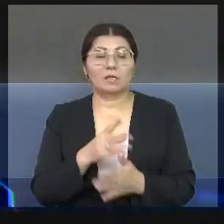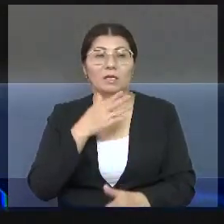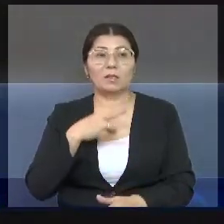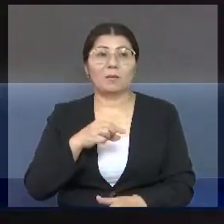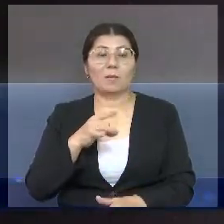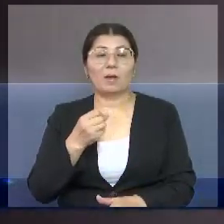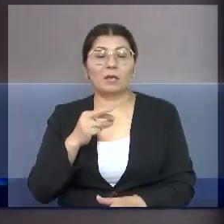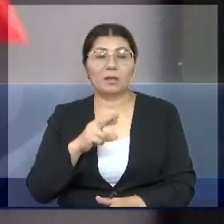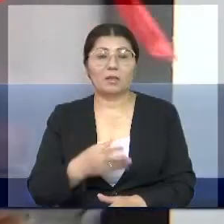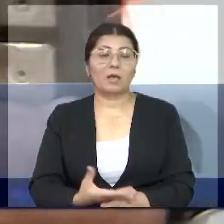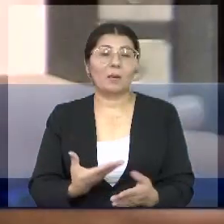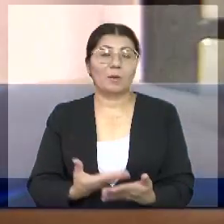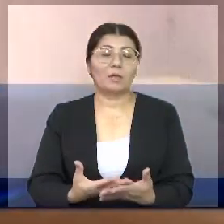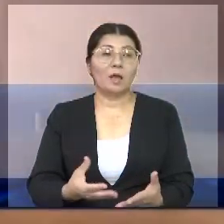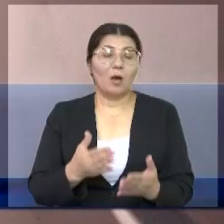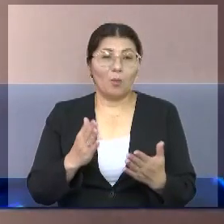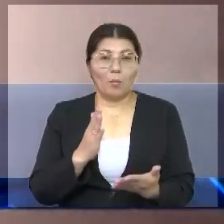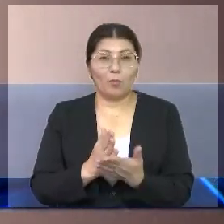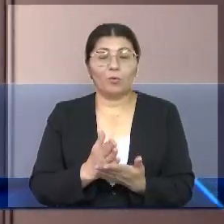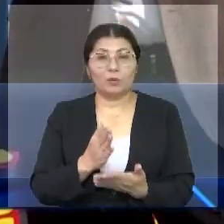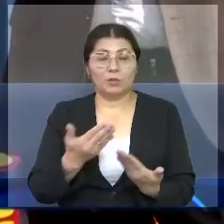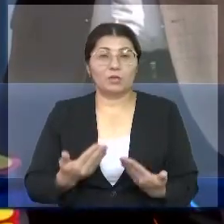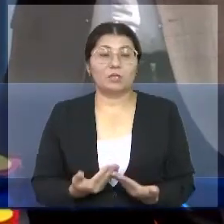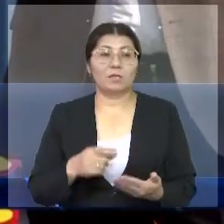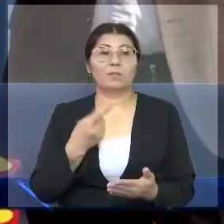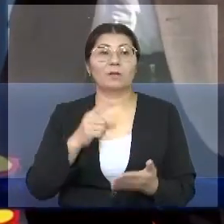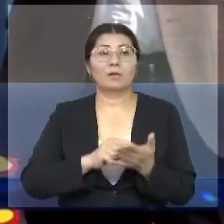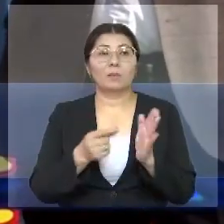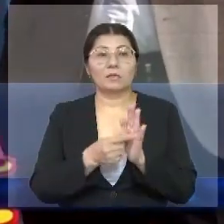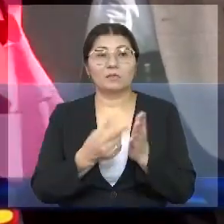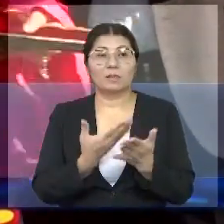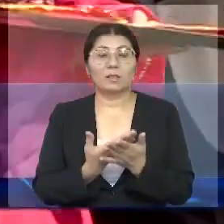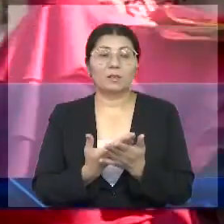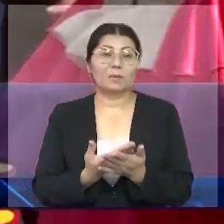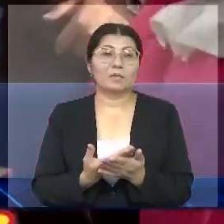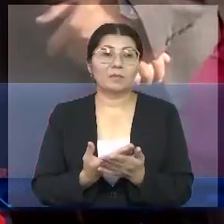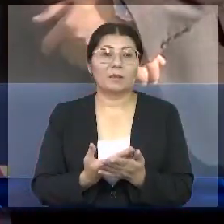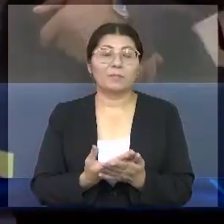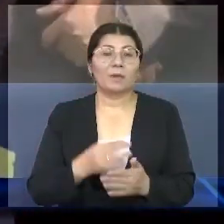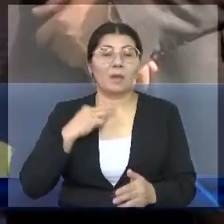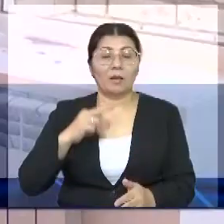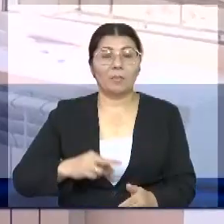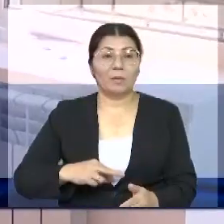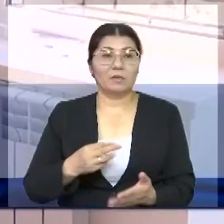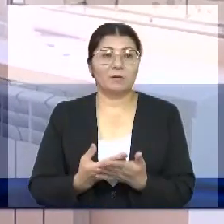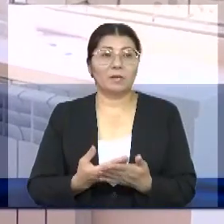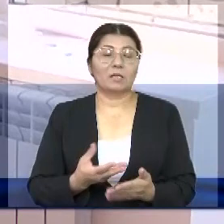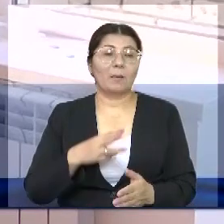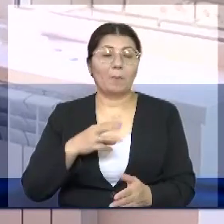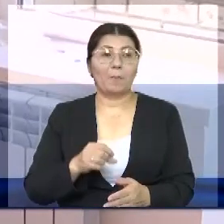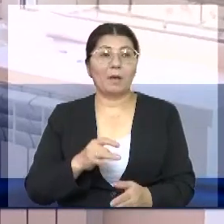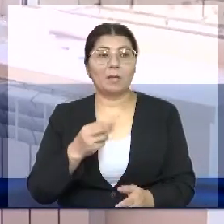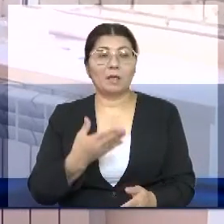жить с 1,5-годовалой дочерью в этой уютной однокомнатной квартире. Девушка-воспитанница алгинского детдома и детского дома семейного типа в Хабде. Теперь Мария